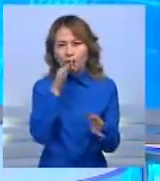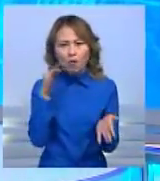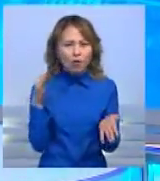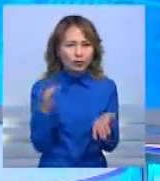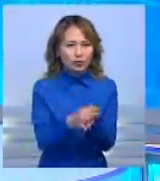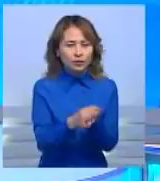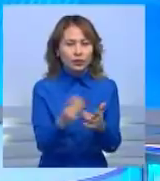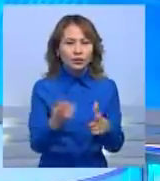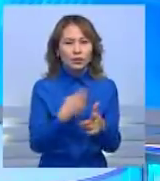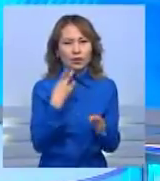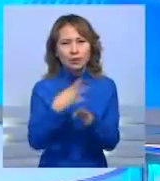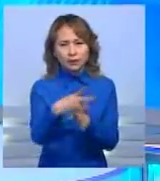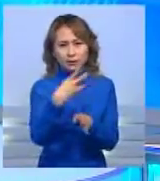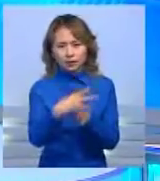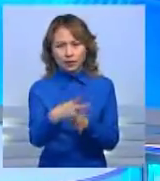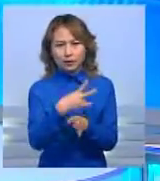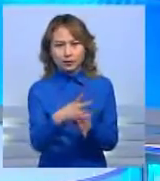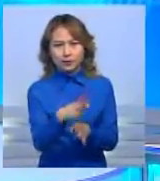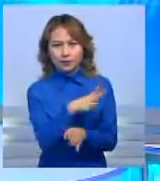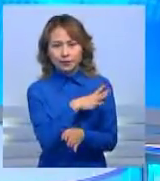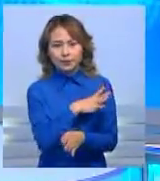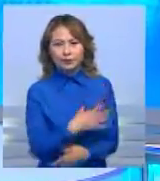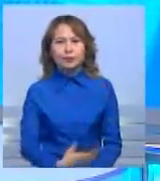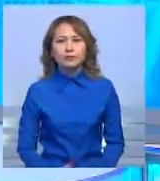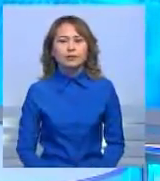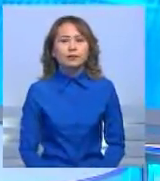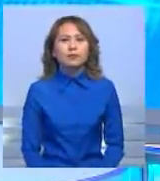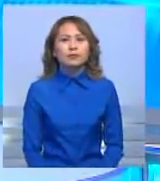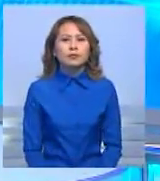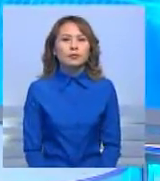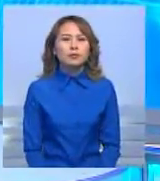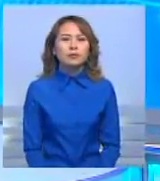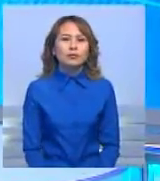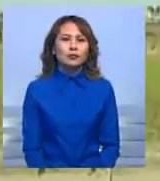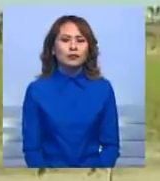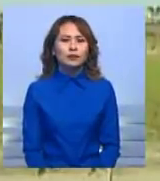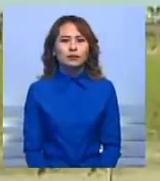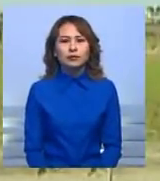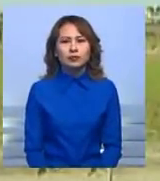елдің аумағын зымыранмен атқылап жатыр. Толығырақ келесі материалда.